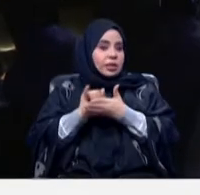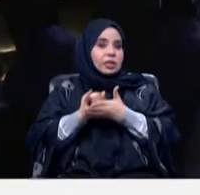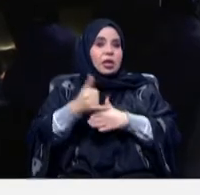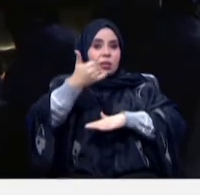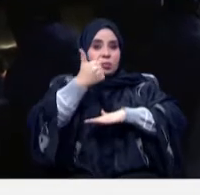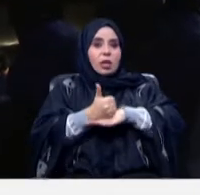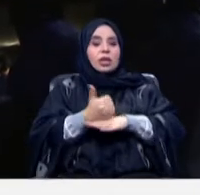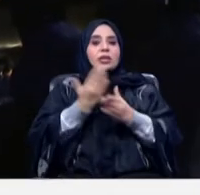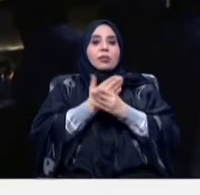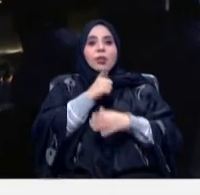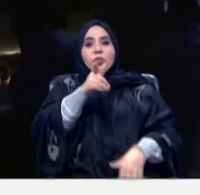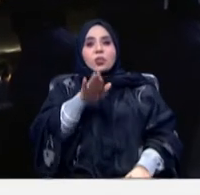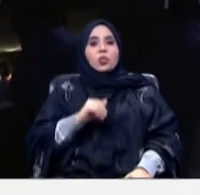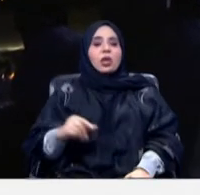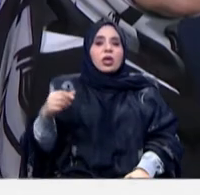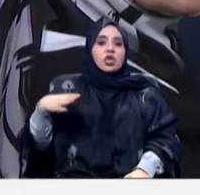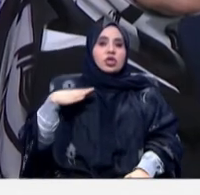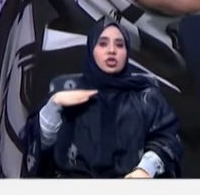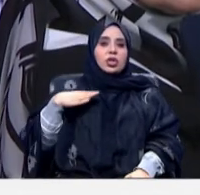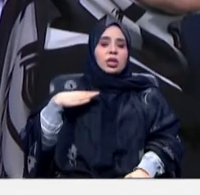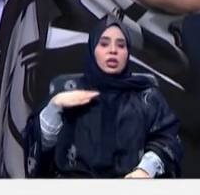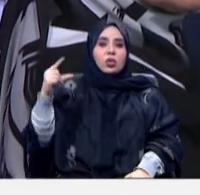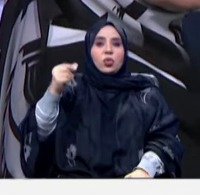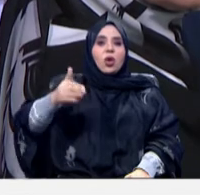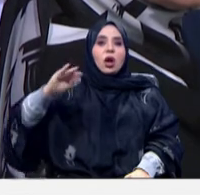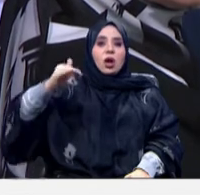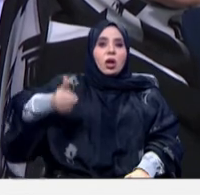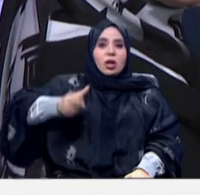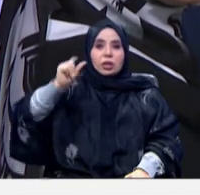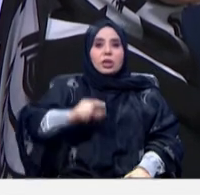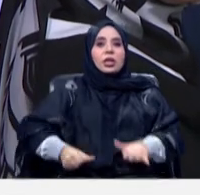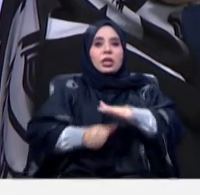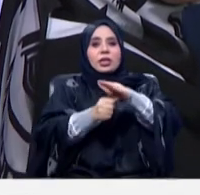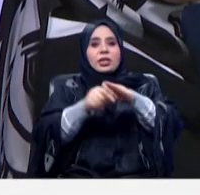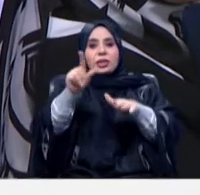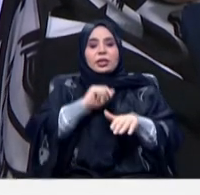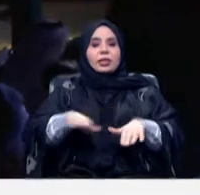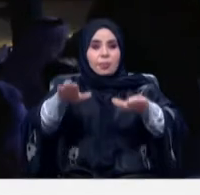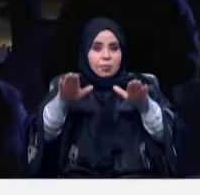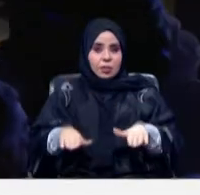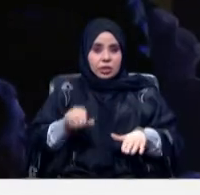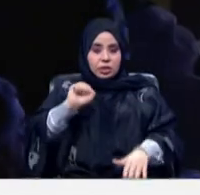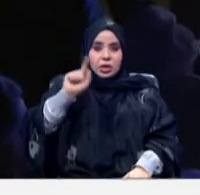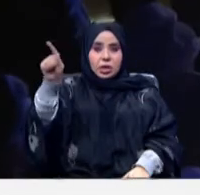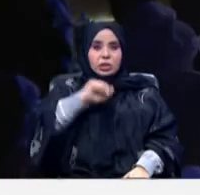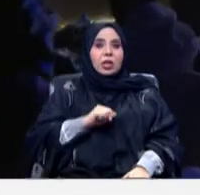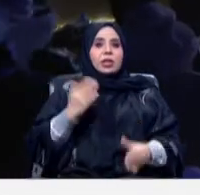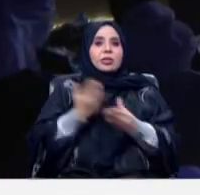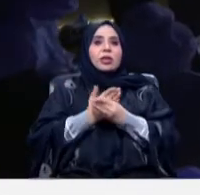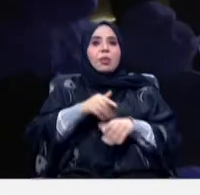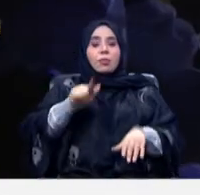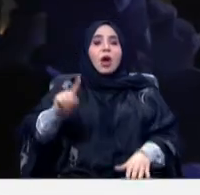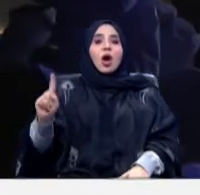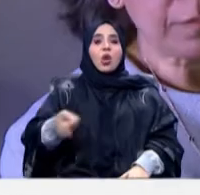وقال سعادة الدكتور الشيخ خالد بن خليفة الخليفة نائب رئيس مجلس الأمناء المدير التنفيذي للمركز إن المركز أضحى اليوم منارة